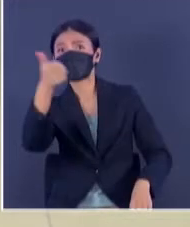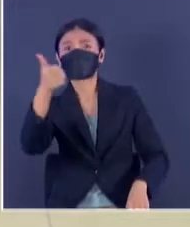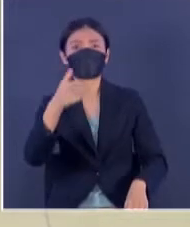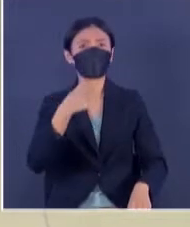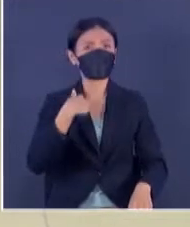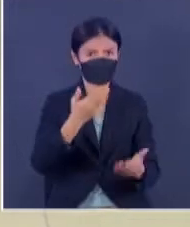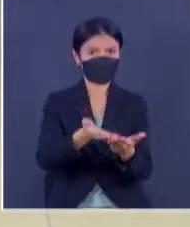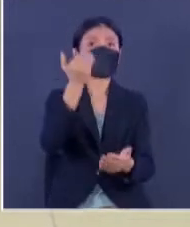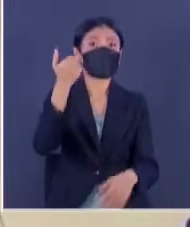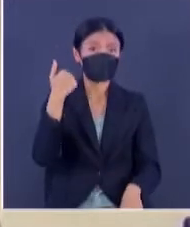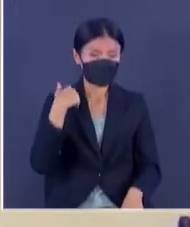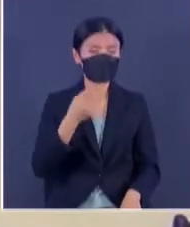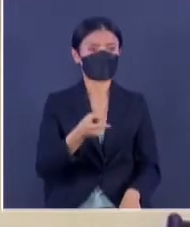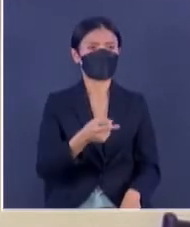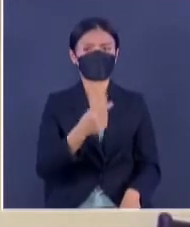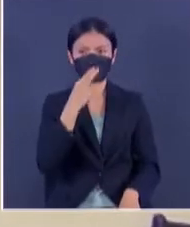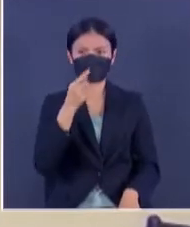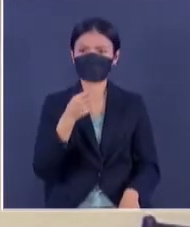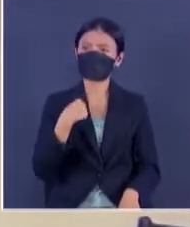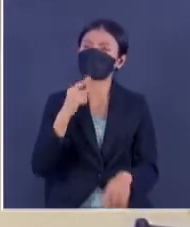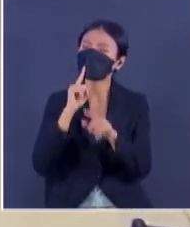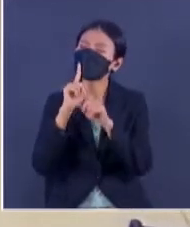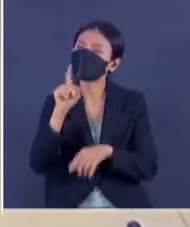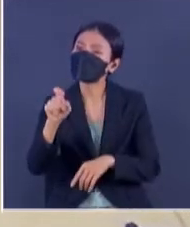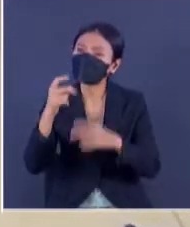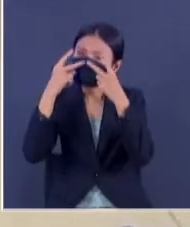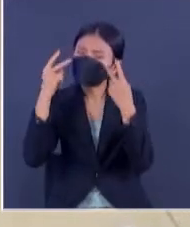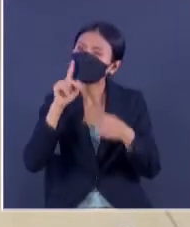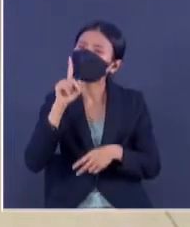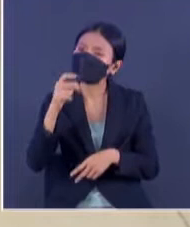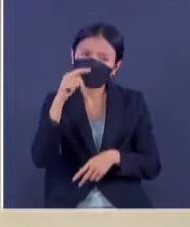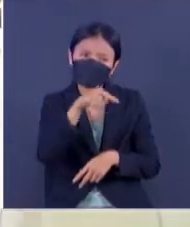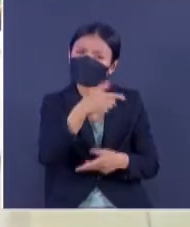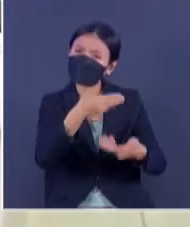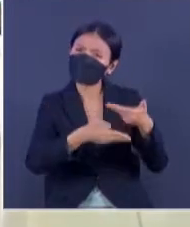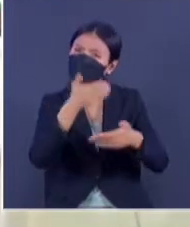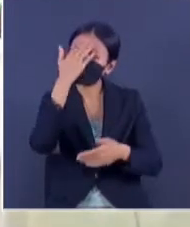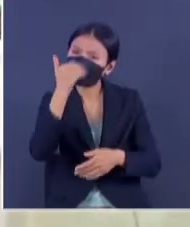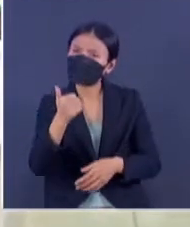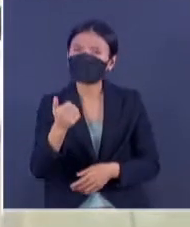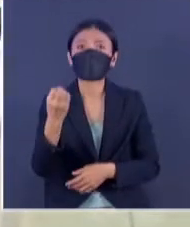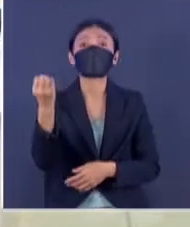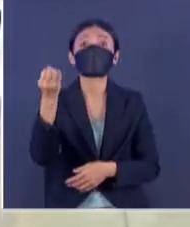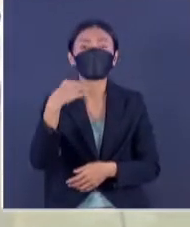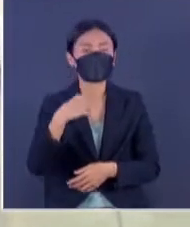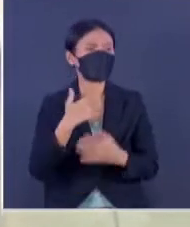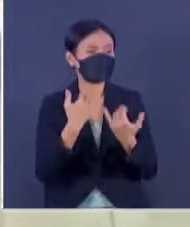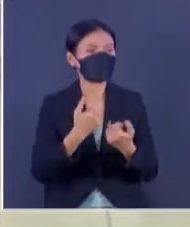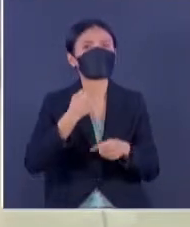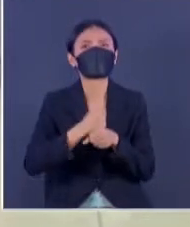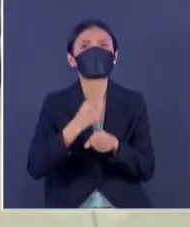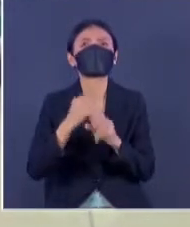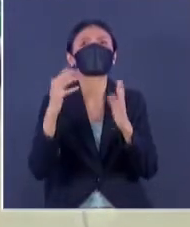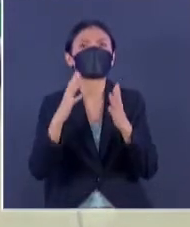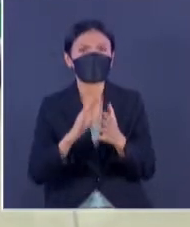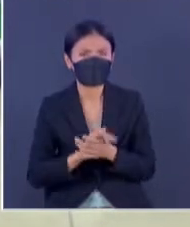นอนซึ่งก็พอเข้าไปพูดคุยกับคนร้ายว่าเอ๊ะทำไมถึงเอามาขายล่ะคนร้ายบอกว่าตกงานนะคะเดือดร้อนช่วยหน่อยขาย